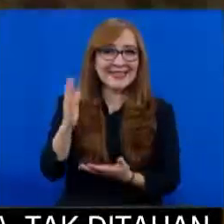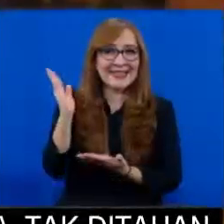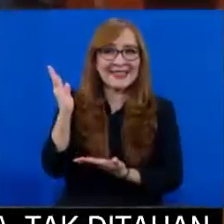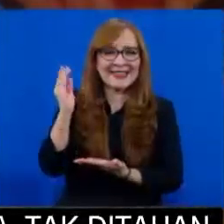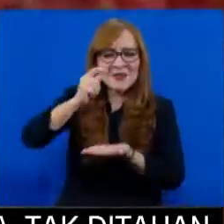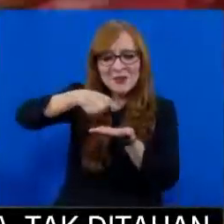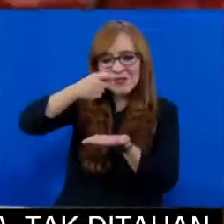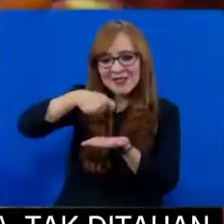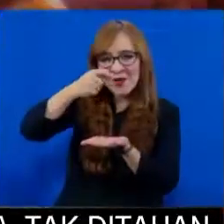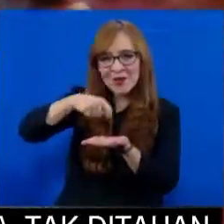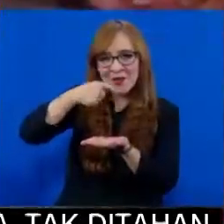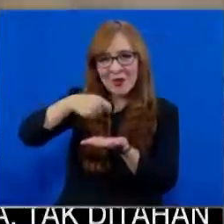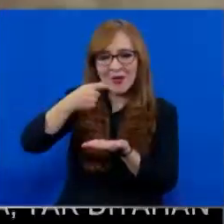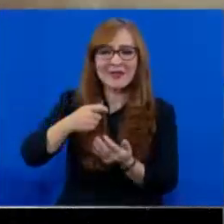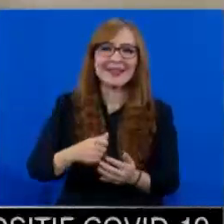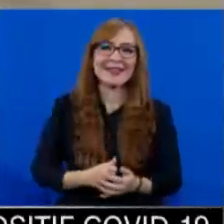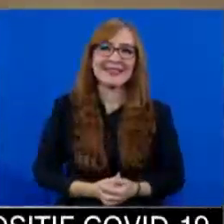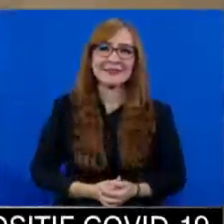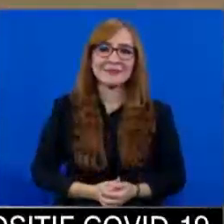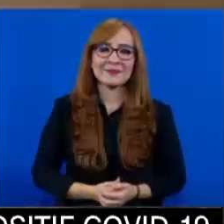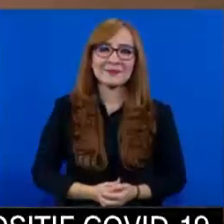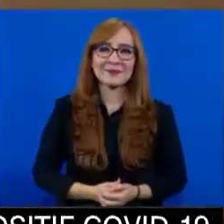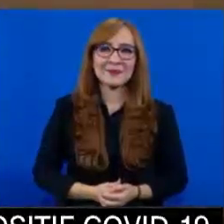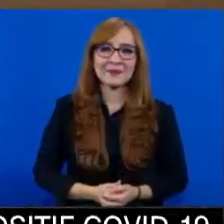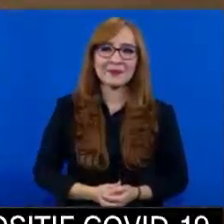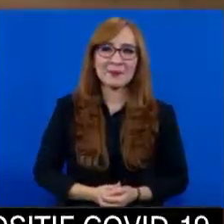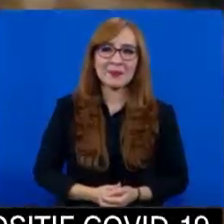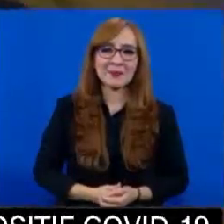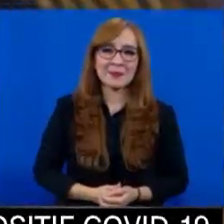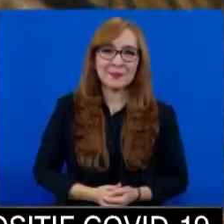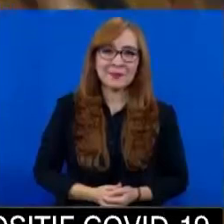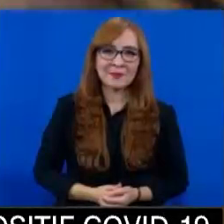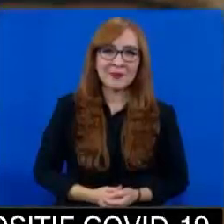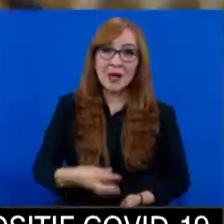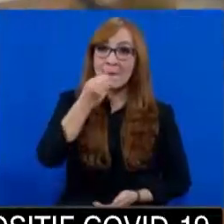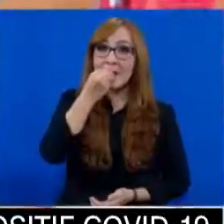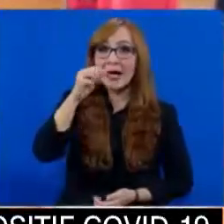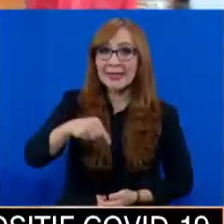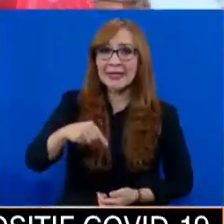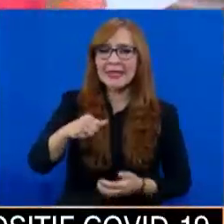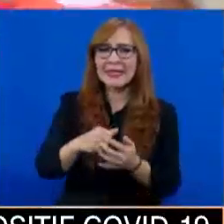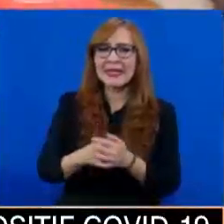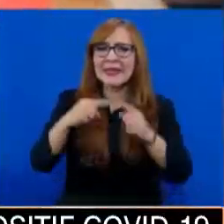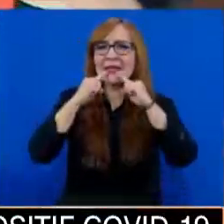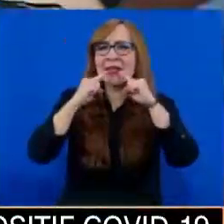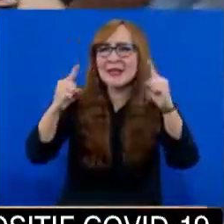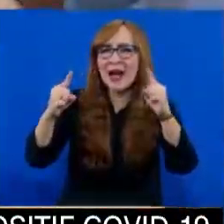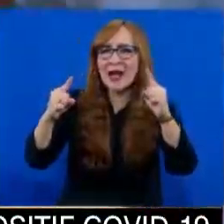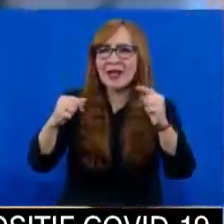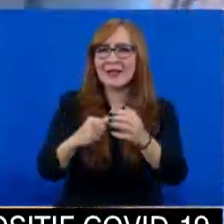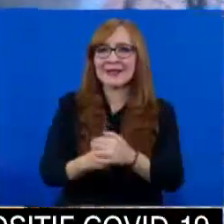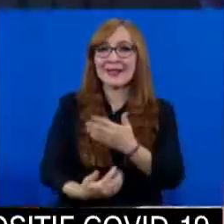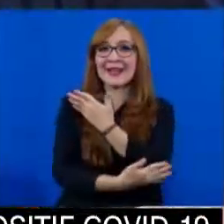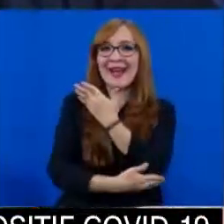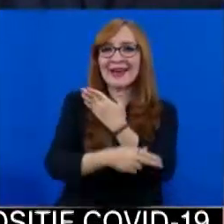Soto Betawi. Kelezatan semangkuk sajian yang dihidangkan dengan kuah santan ini memang telah dikenal luas di santero negeri.